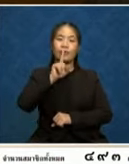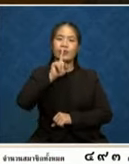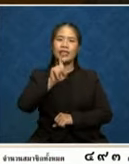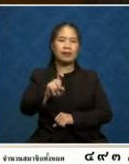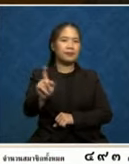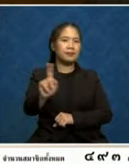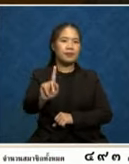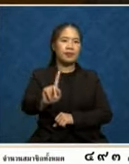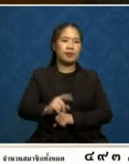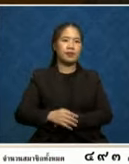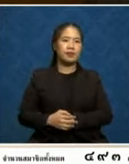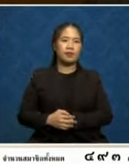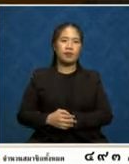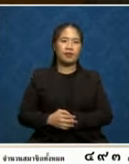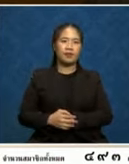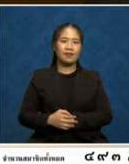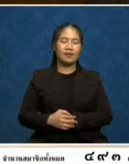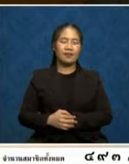ที่ผู้ว